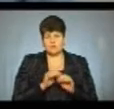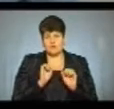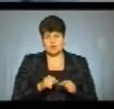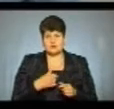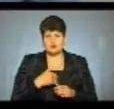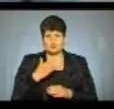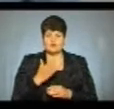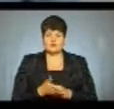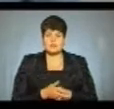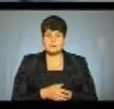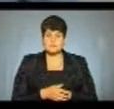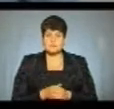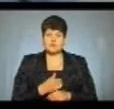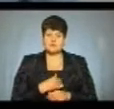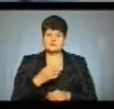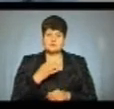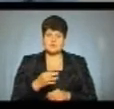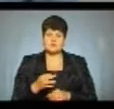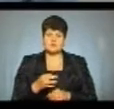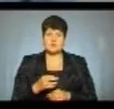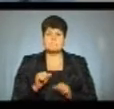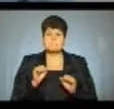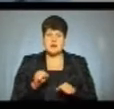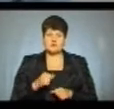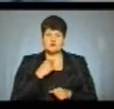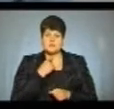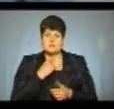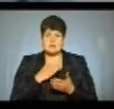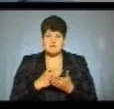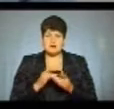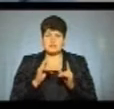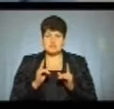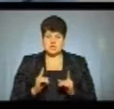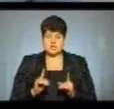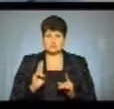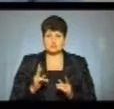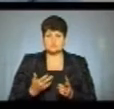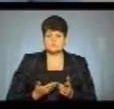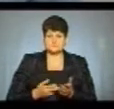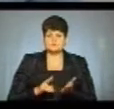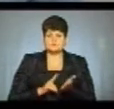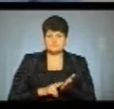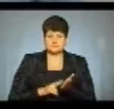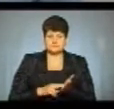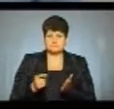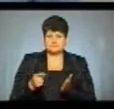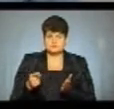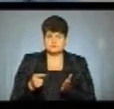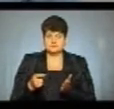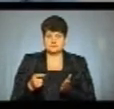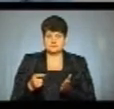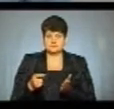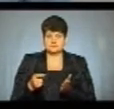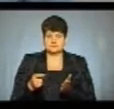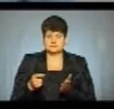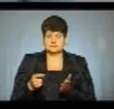бюджету. Хочу зазначити, що право на голосування мають лише мешканці. Жителі Тернопільської міської громади, які зареєстровані